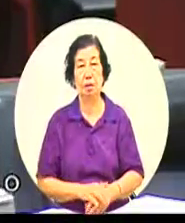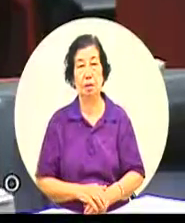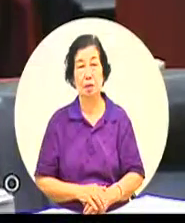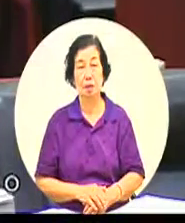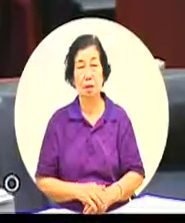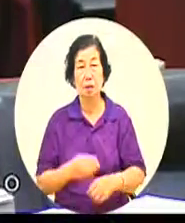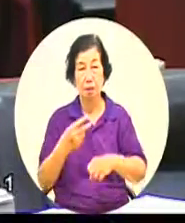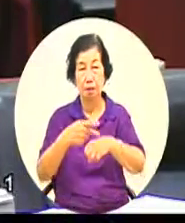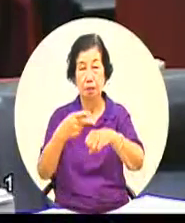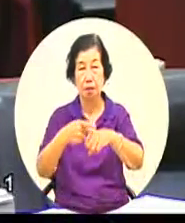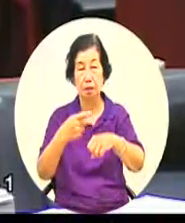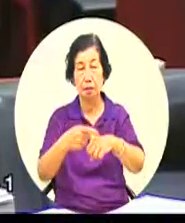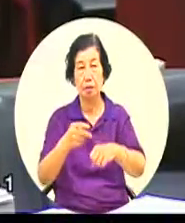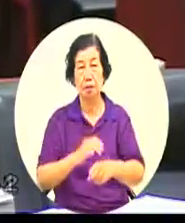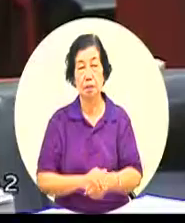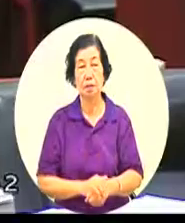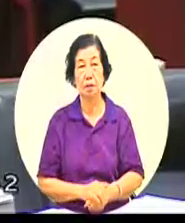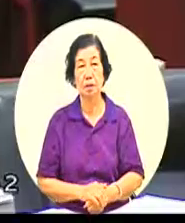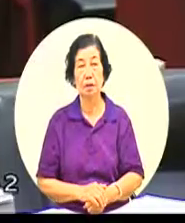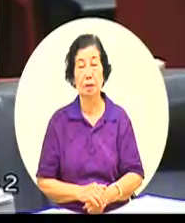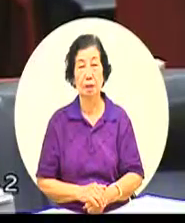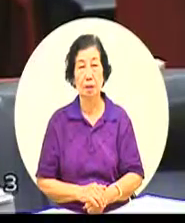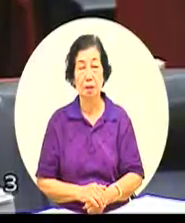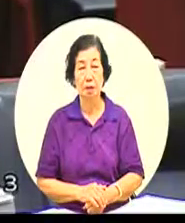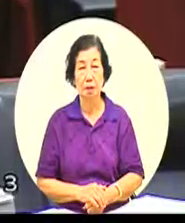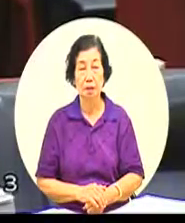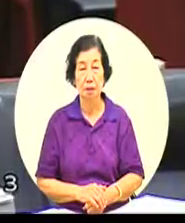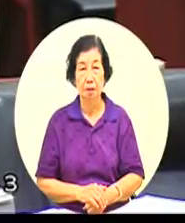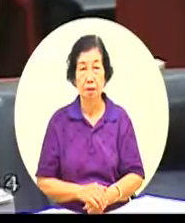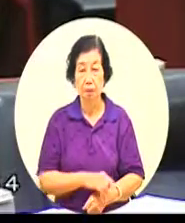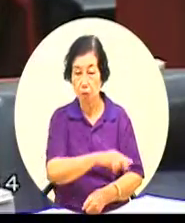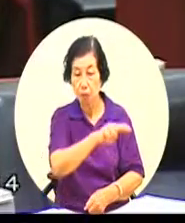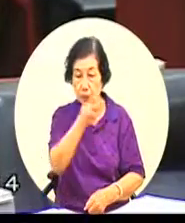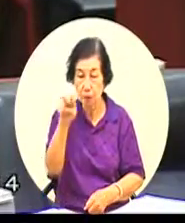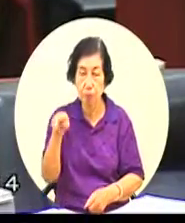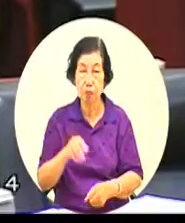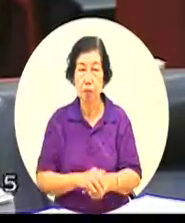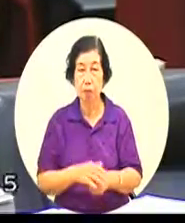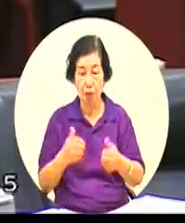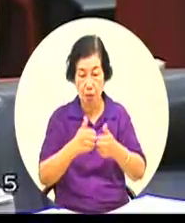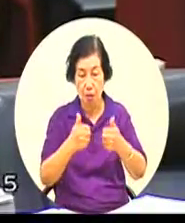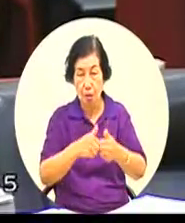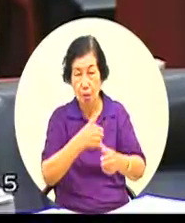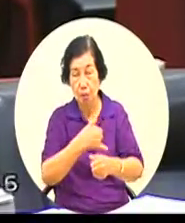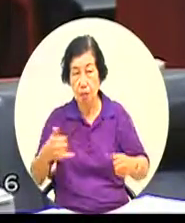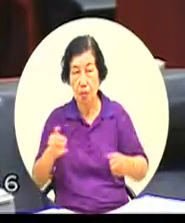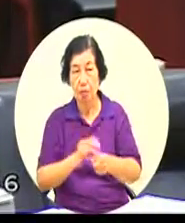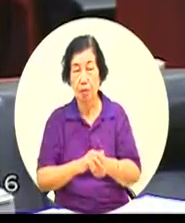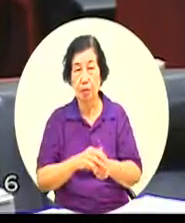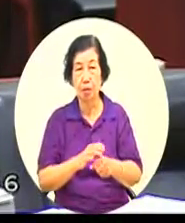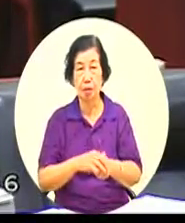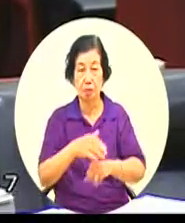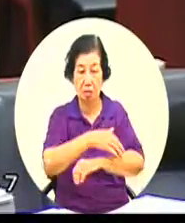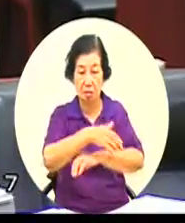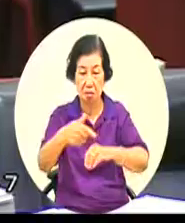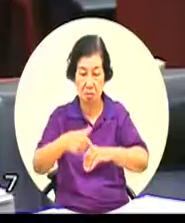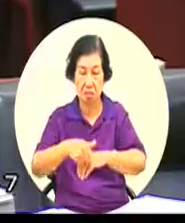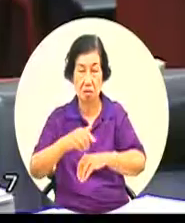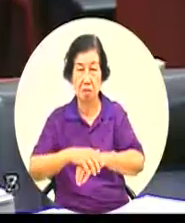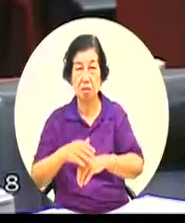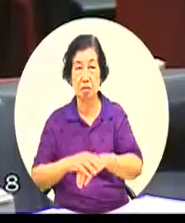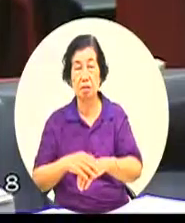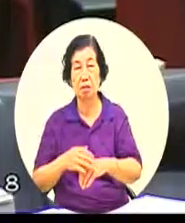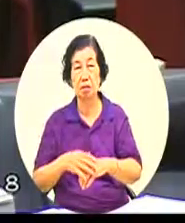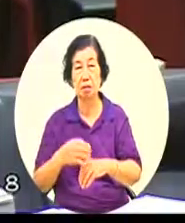在两分钟。 讲大家拢有看，伊讲议员，俺增加卖差济啦，吼、哦，拜托一下迄个处